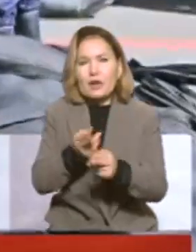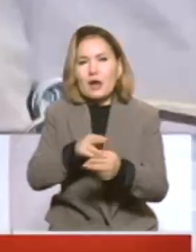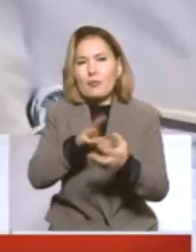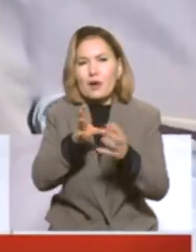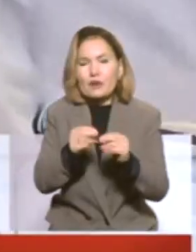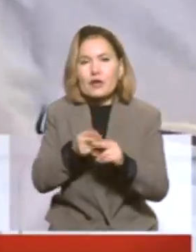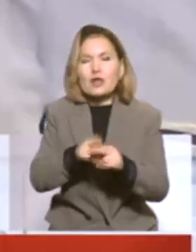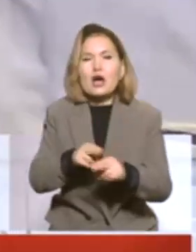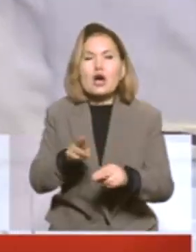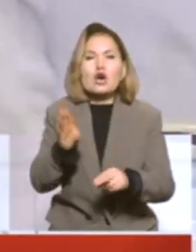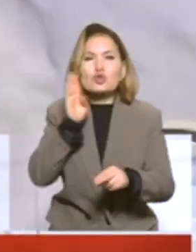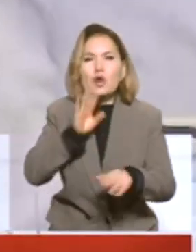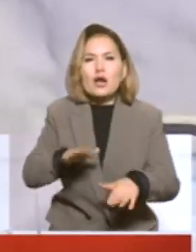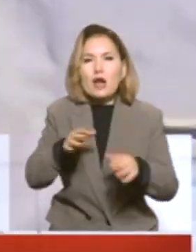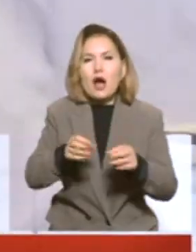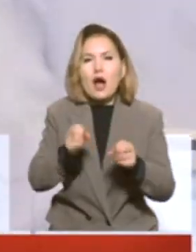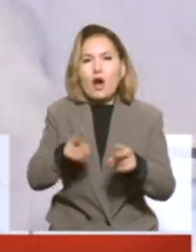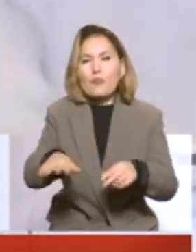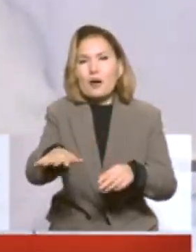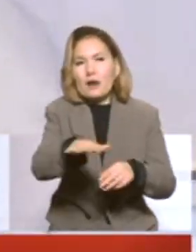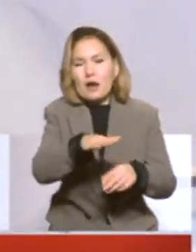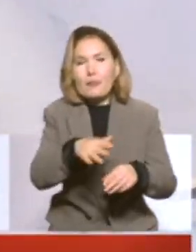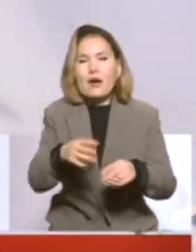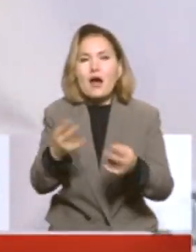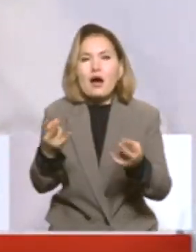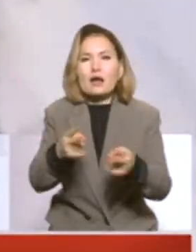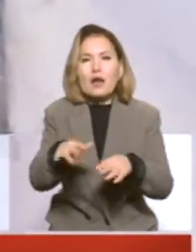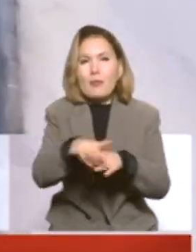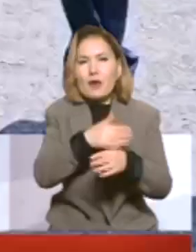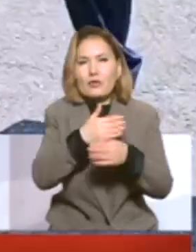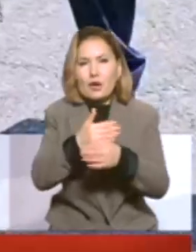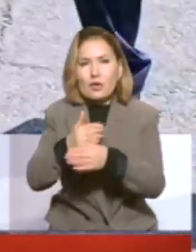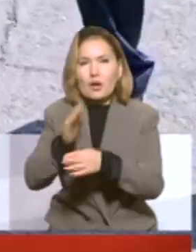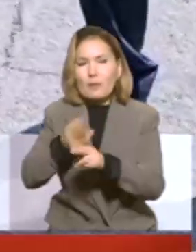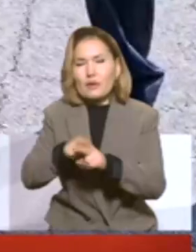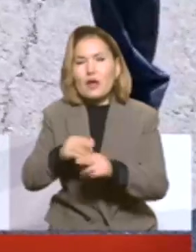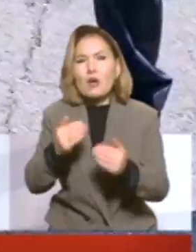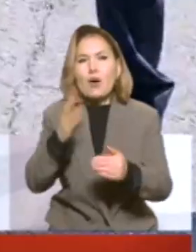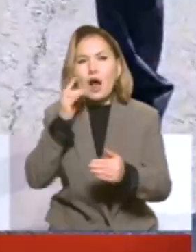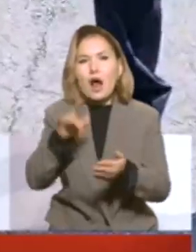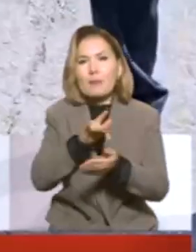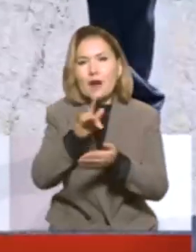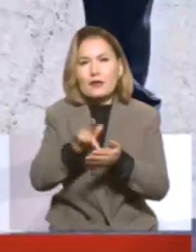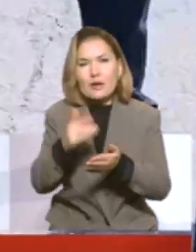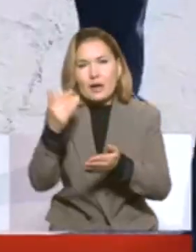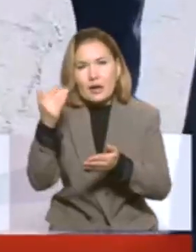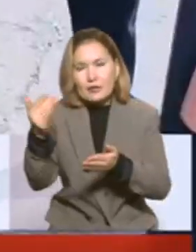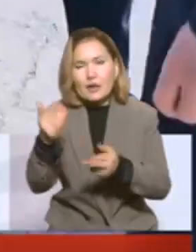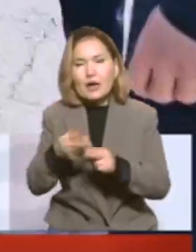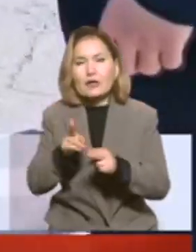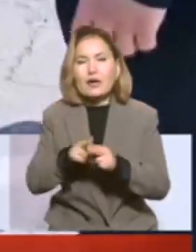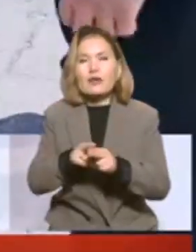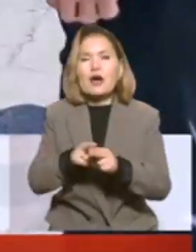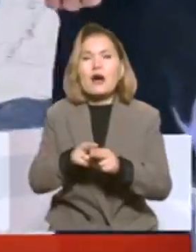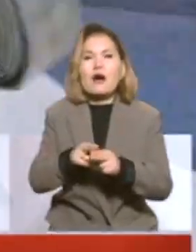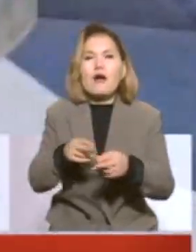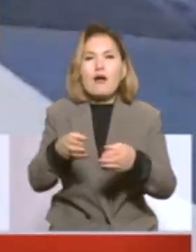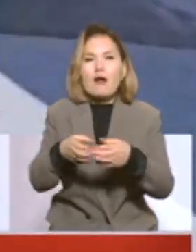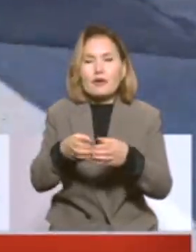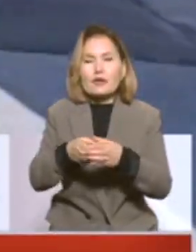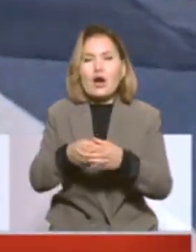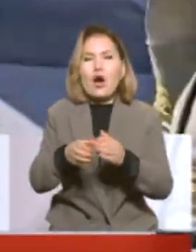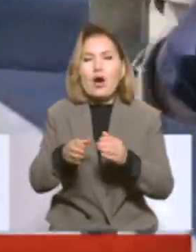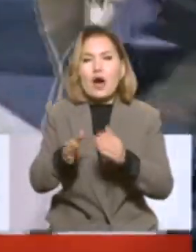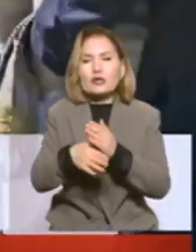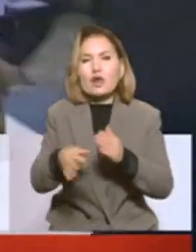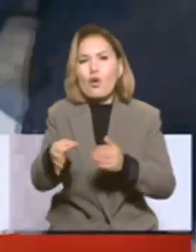Құтқарушылар су басқан өңірдің қауіпті учаскелерінде барлық қажетті көмекті көрсетеді. Сондай-ақ бүгін алматылықтар Атырау облысына 30 тоннадан астам